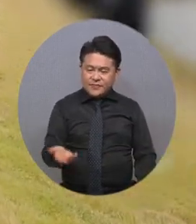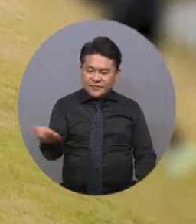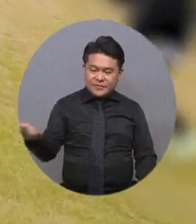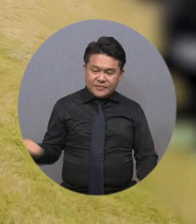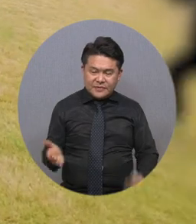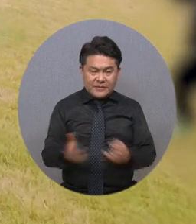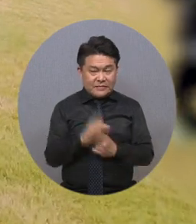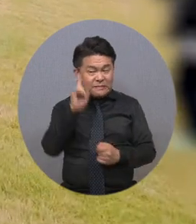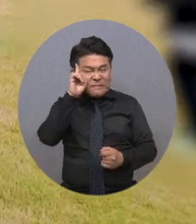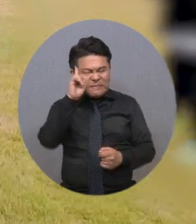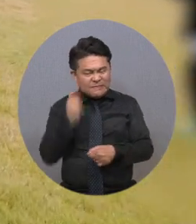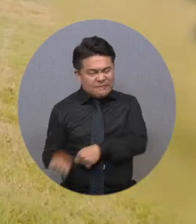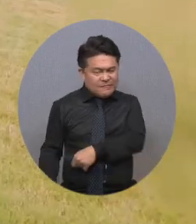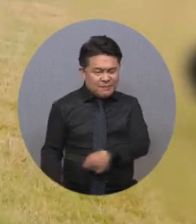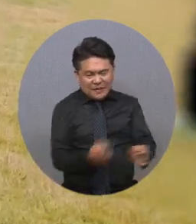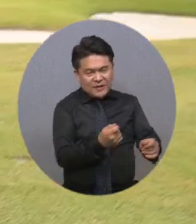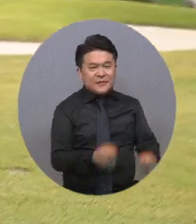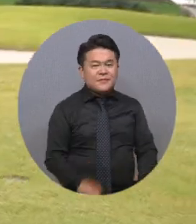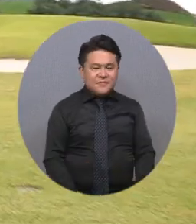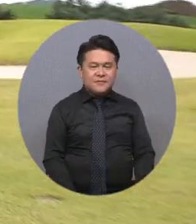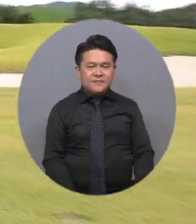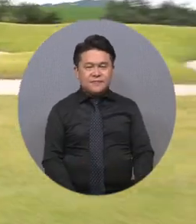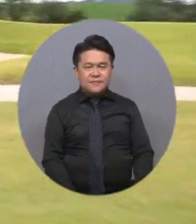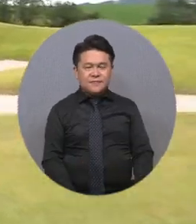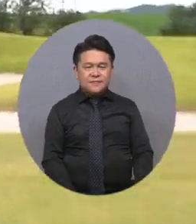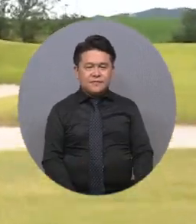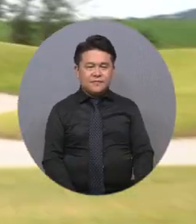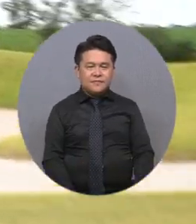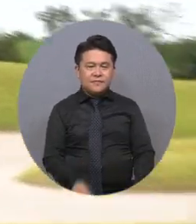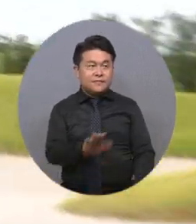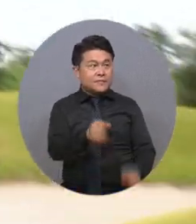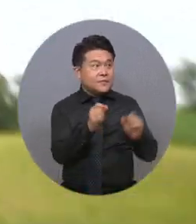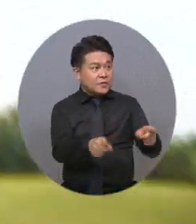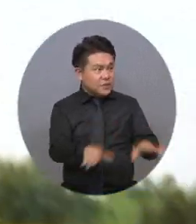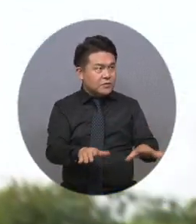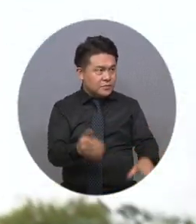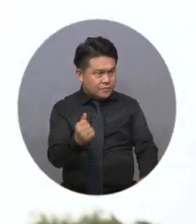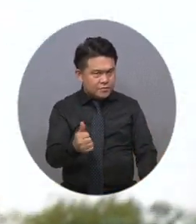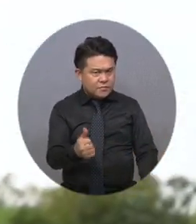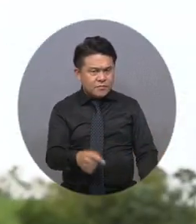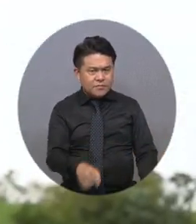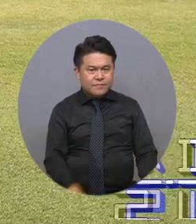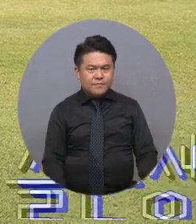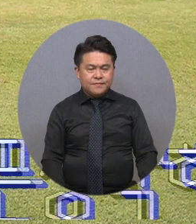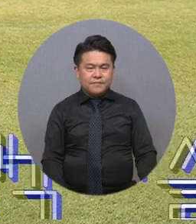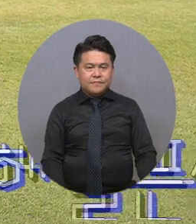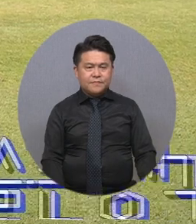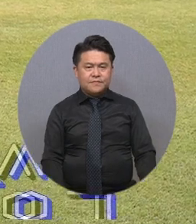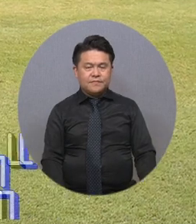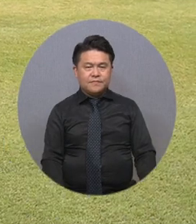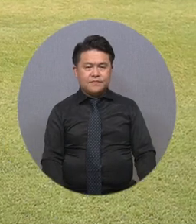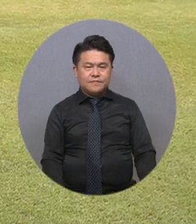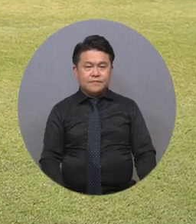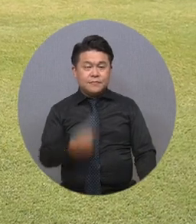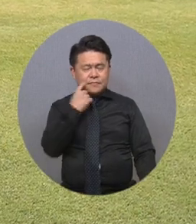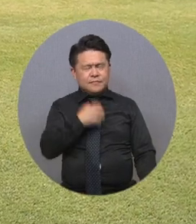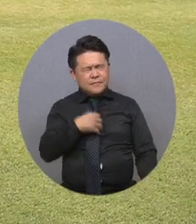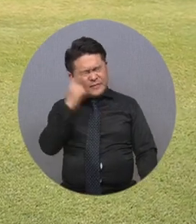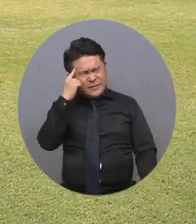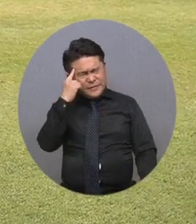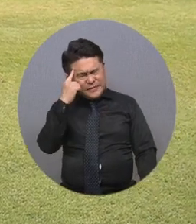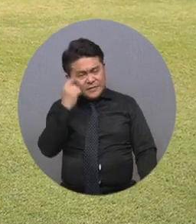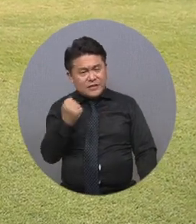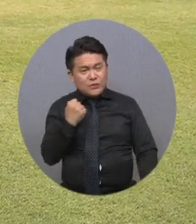있어가지고 신경 쓰여서 못 나올 것 같았어 알았어 찬스야 찬스 딱 붙여줄게 슬픈 생각해 슬픈 생각